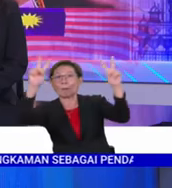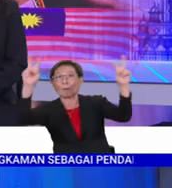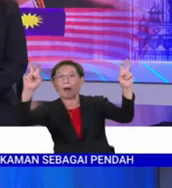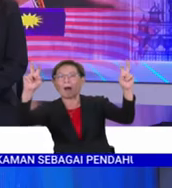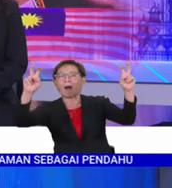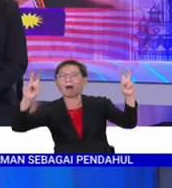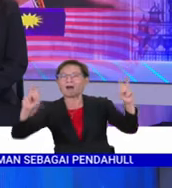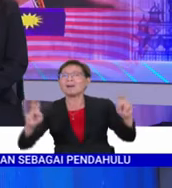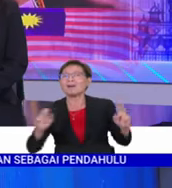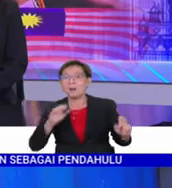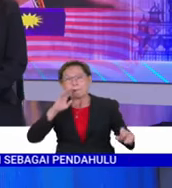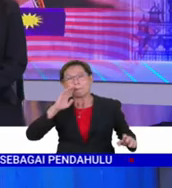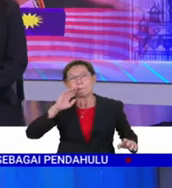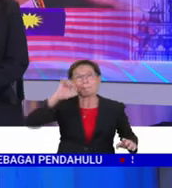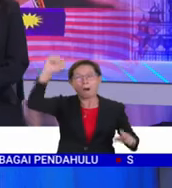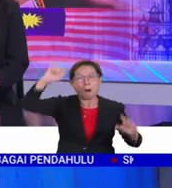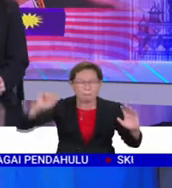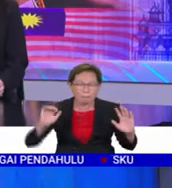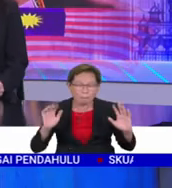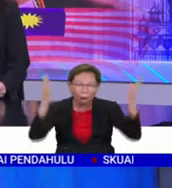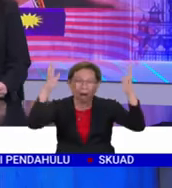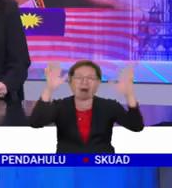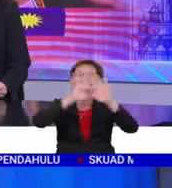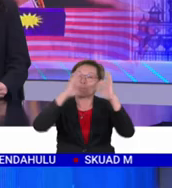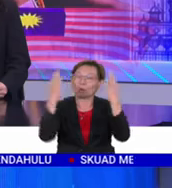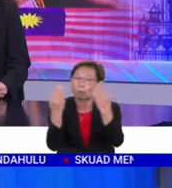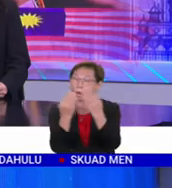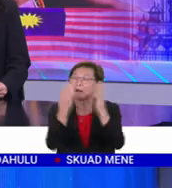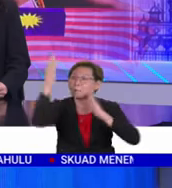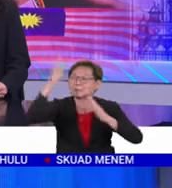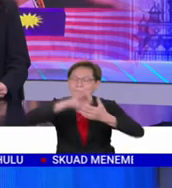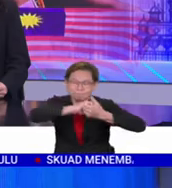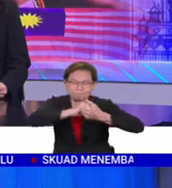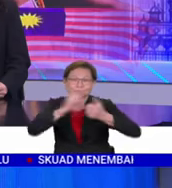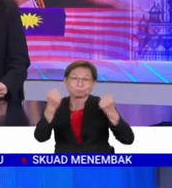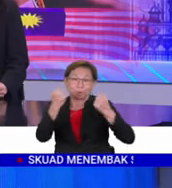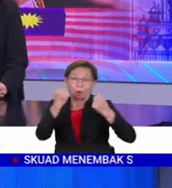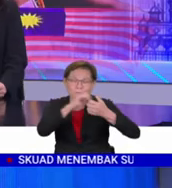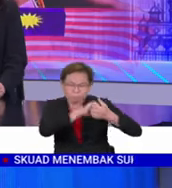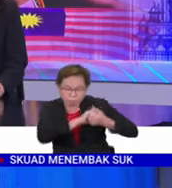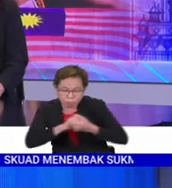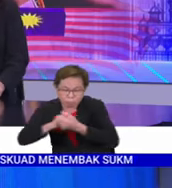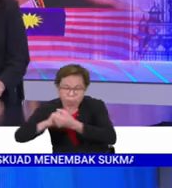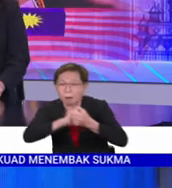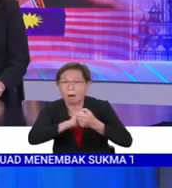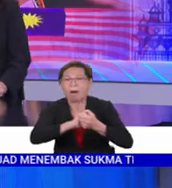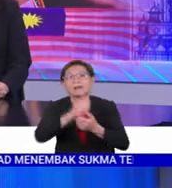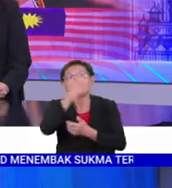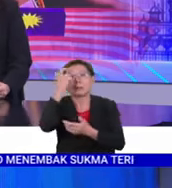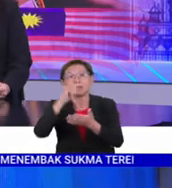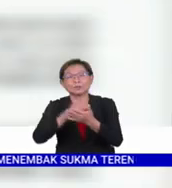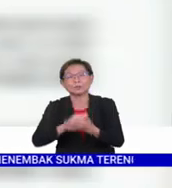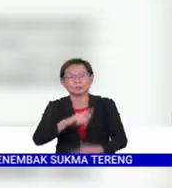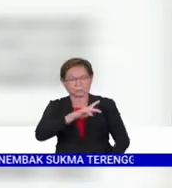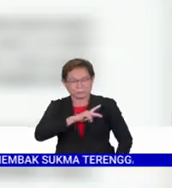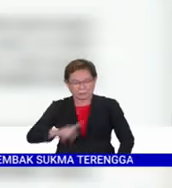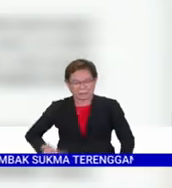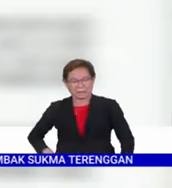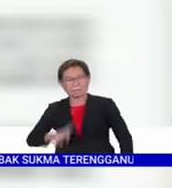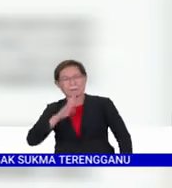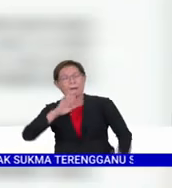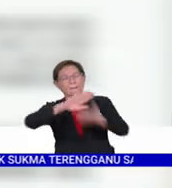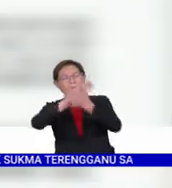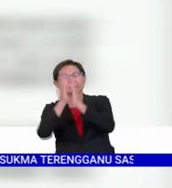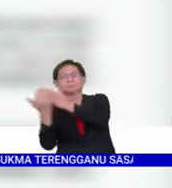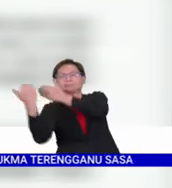Hari Kebangsaan tahun ini iaitu Keluarga Malaysia Teguh Bersama. Sehubungan itu, Sri Paduka bertitah adalah